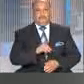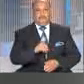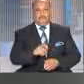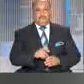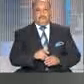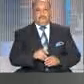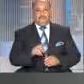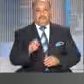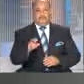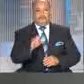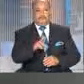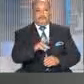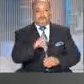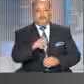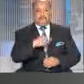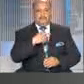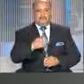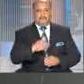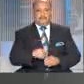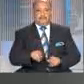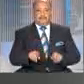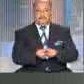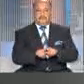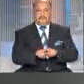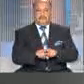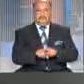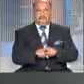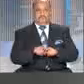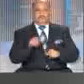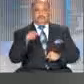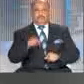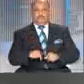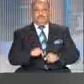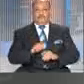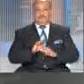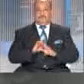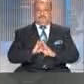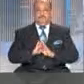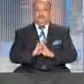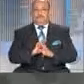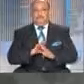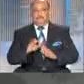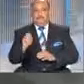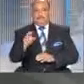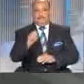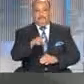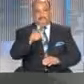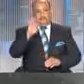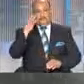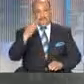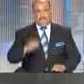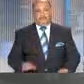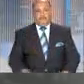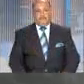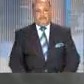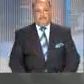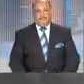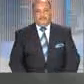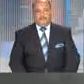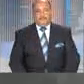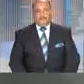التونسية باش نعرفوا أكثر بالمناطق الداخلية اللي هي مازلت مش معروفة برشا للمستقبل هو أنه السوق البولندية نجم نخرجوا منها